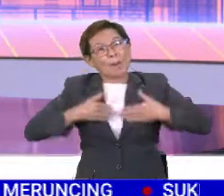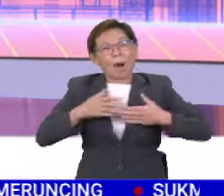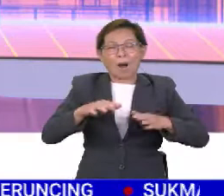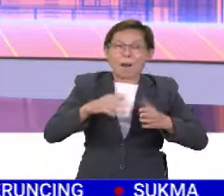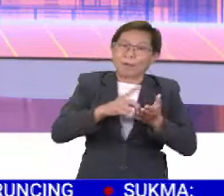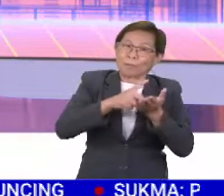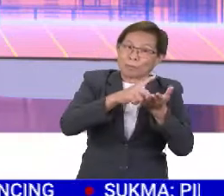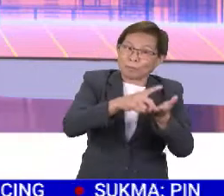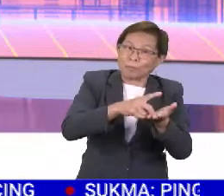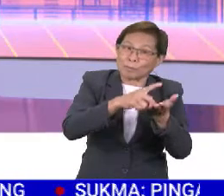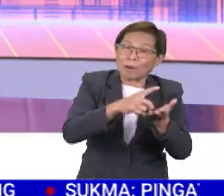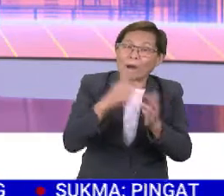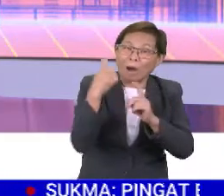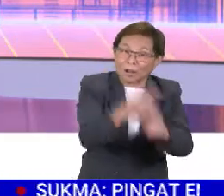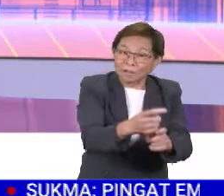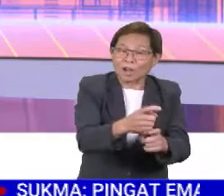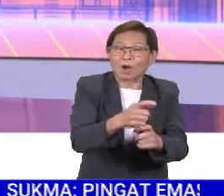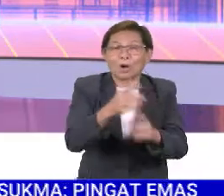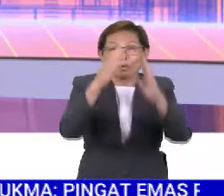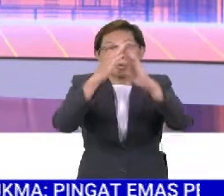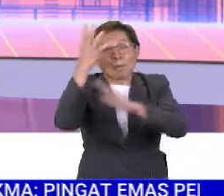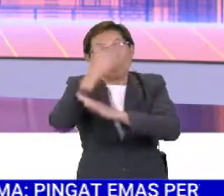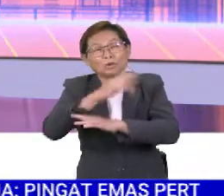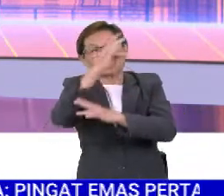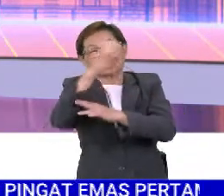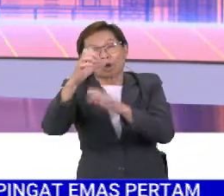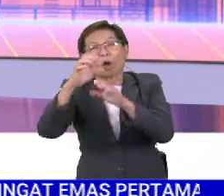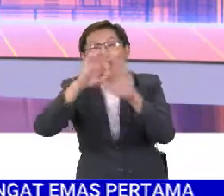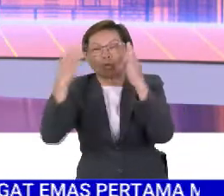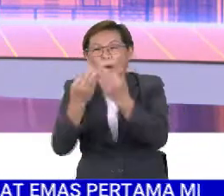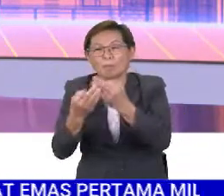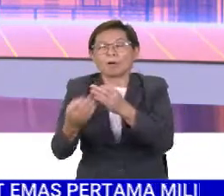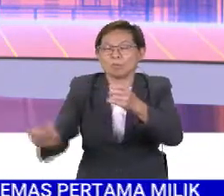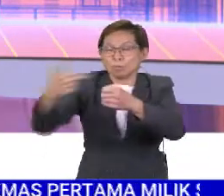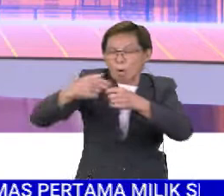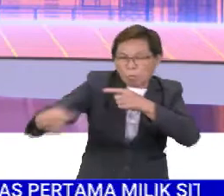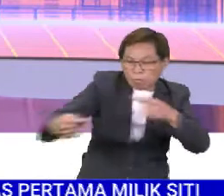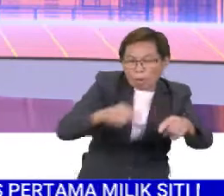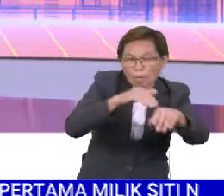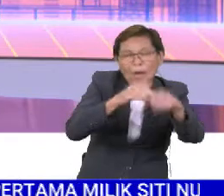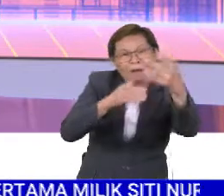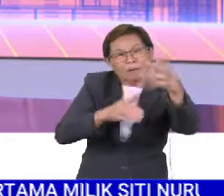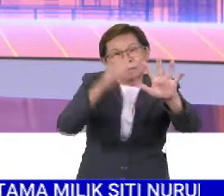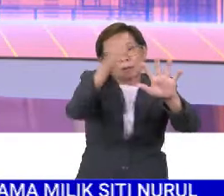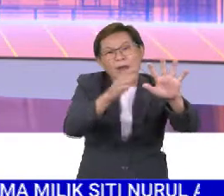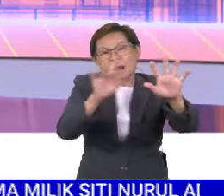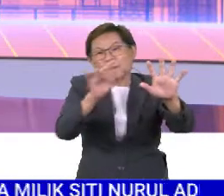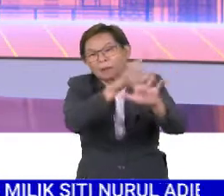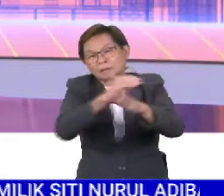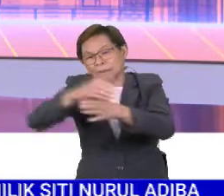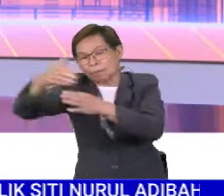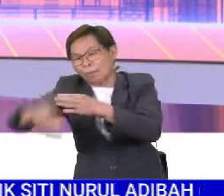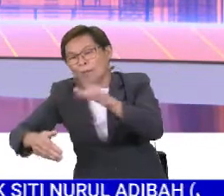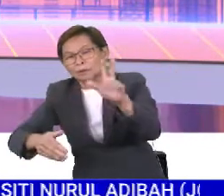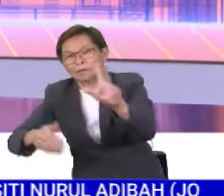Rumah Merdeka Tercantik. Sebanyak 300 keluarga menyertai pertandingan yang bermula pada 15 Ogos dan berakhir pada